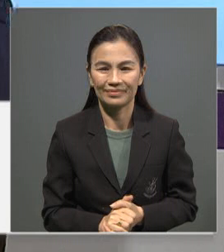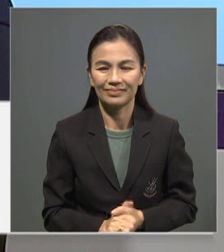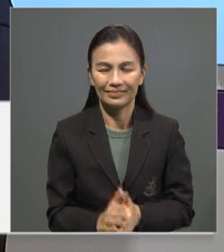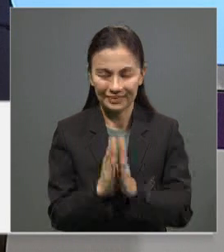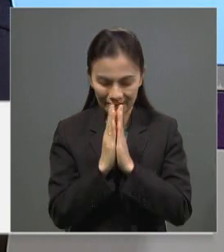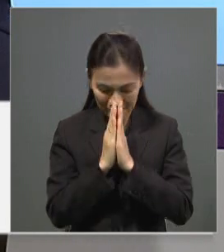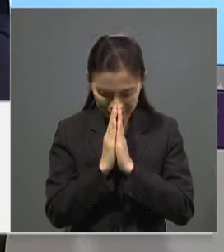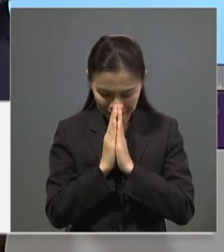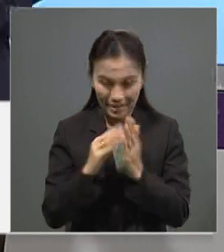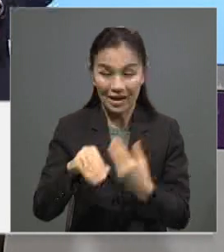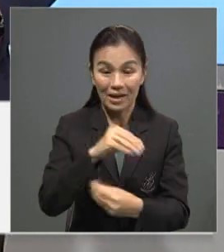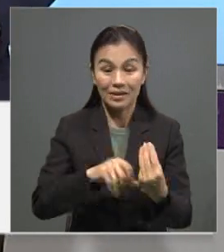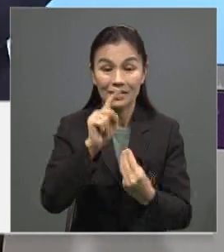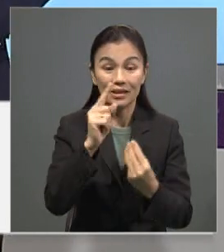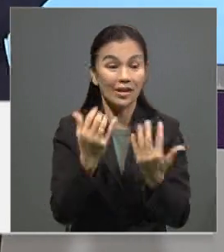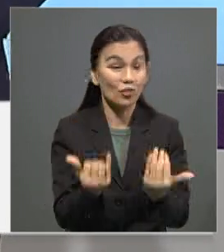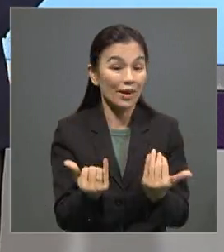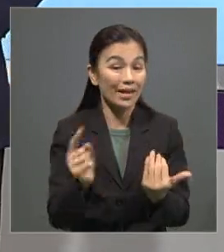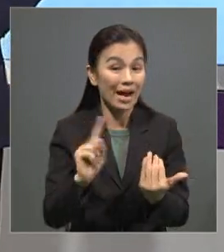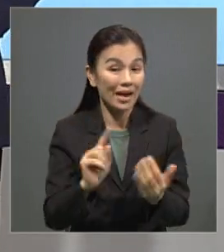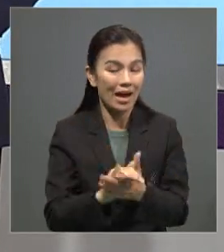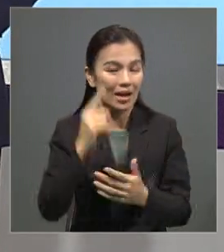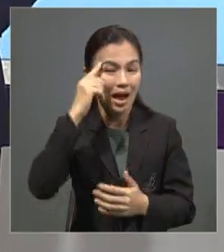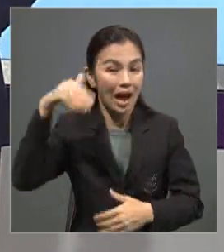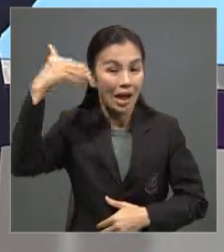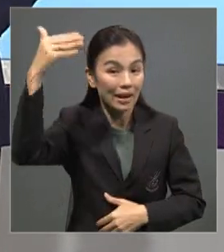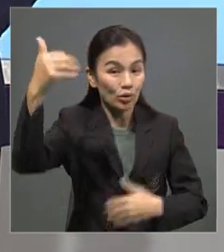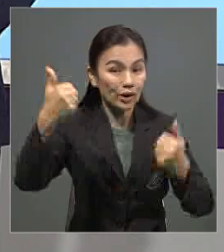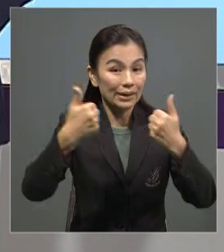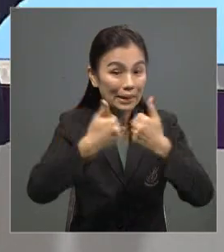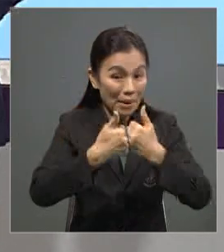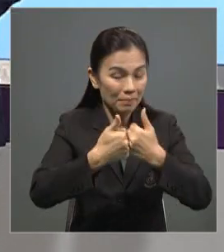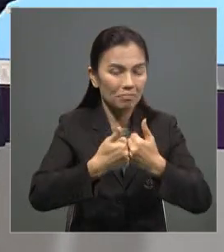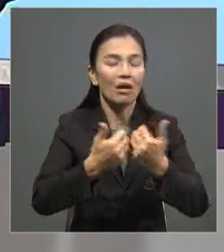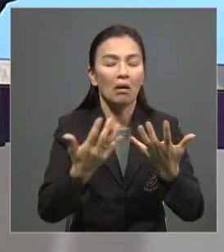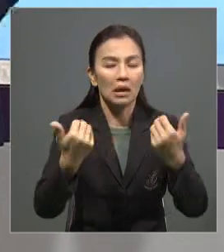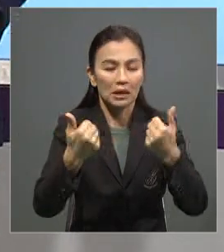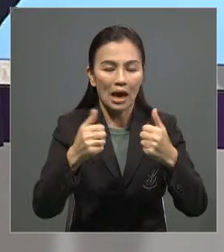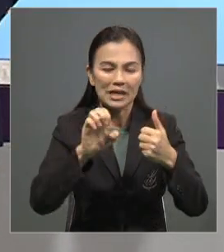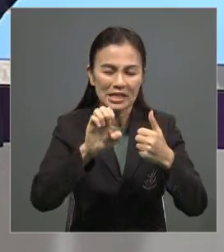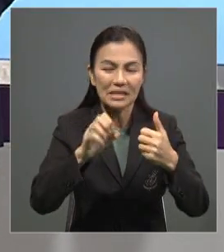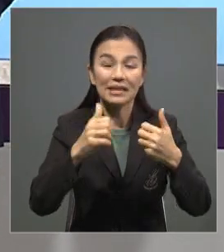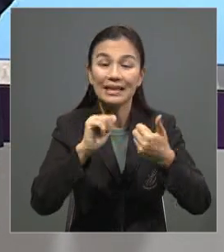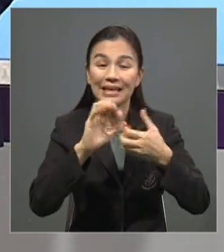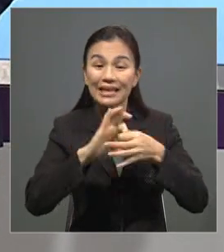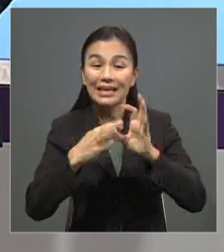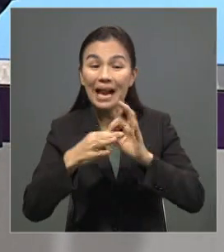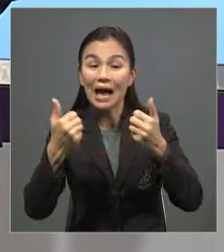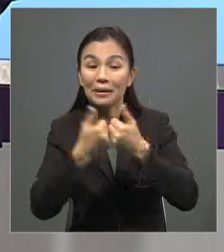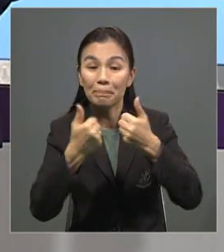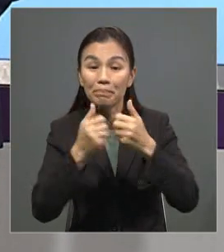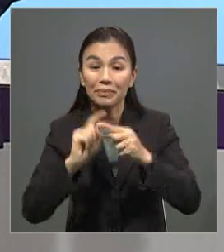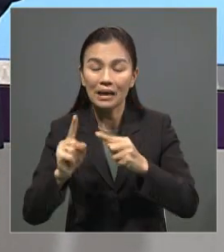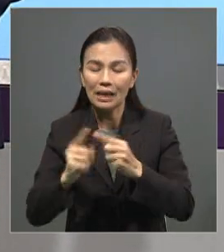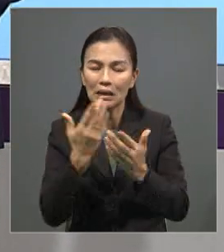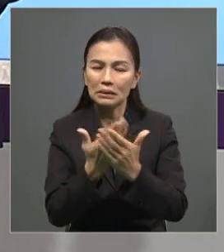สวัสดีครับคุณผู้ชมครับประเด็นเศรษฐกิจวันนี้มาดูอนาคตของอุตสาหกรรมเกมและ e-sport นะครับรวมถึงโอกาสของคนไทยที่จะสร้างงานสร้างเงินจ